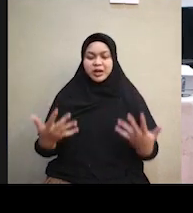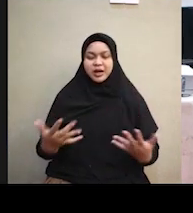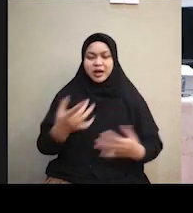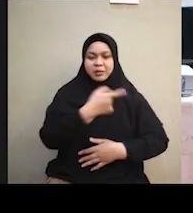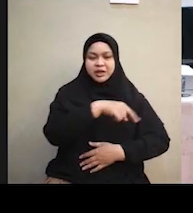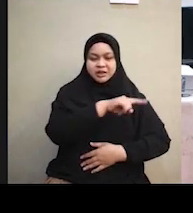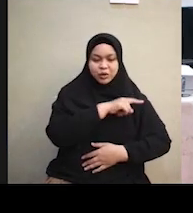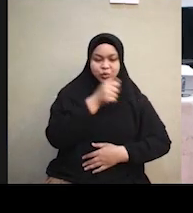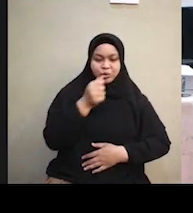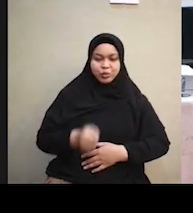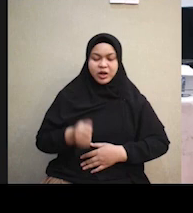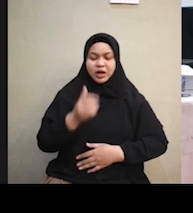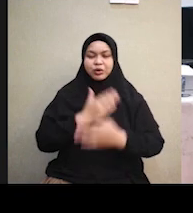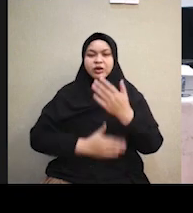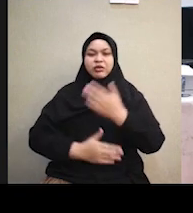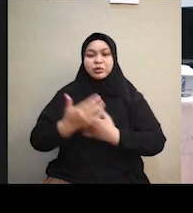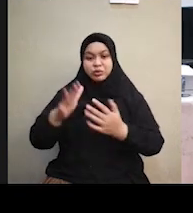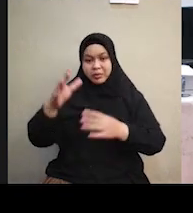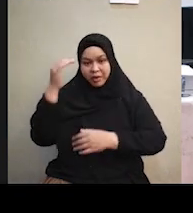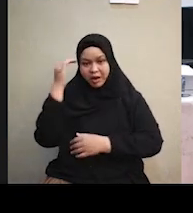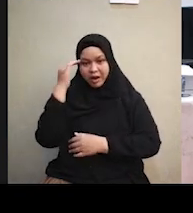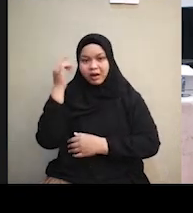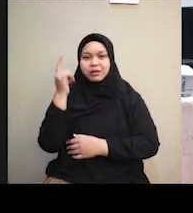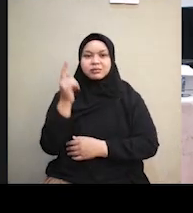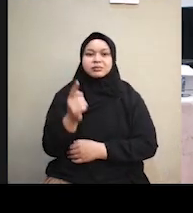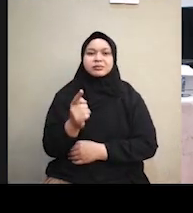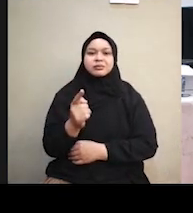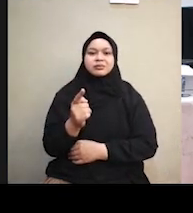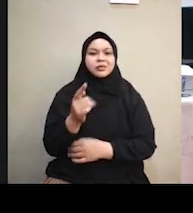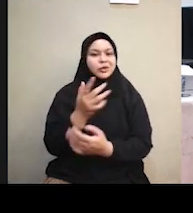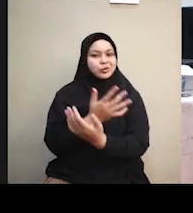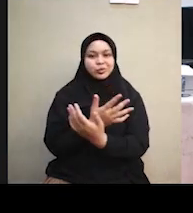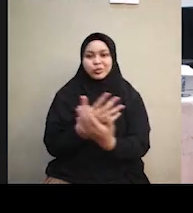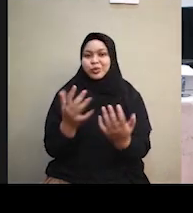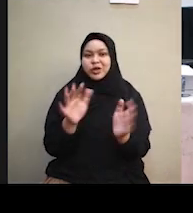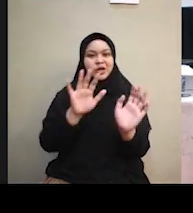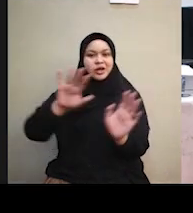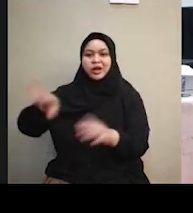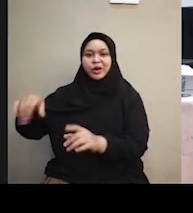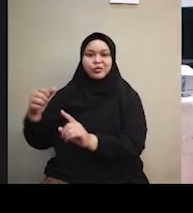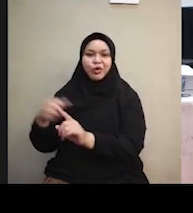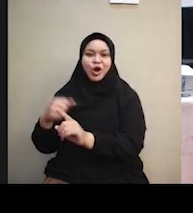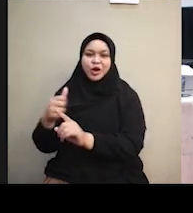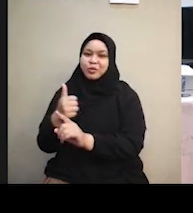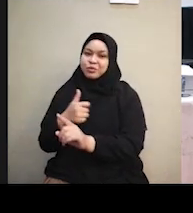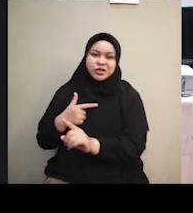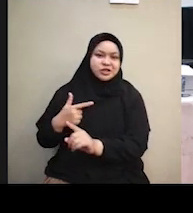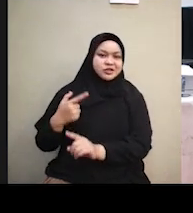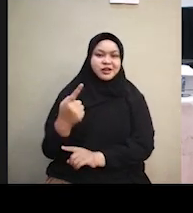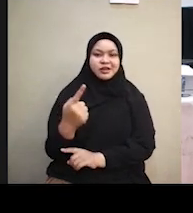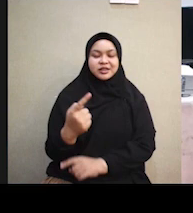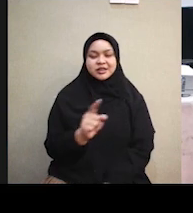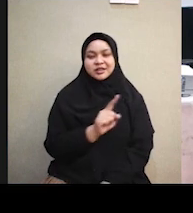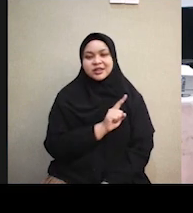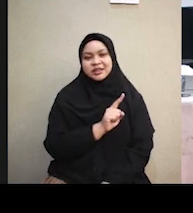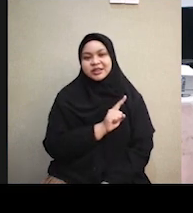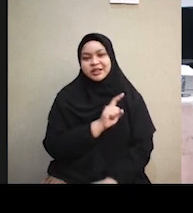itu kalau difabel sudah mengerti itu wah semuanya tidak perlu di advokasi lagi mereka bisa